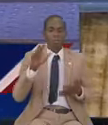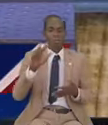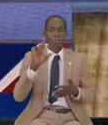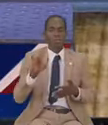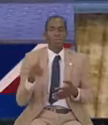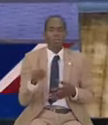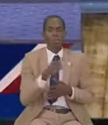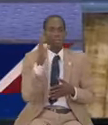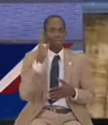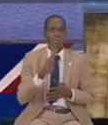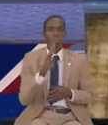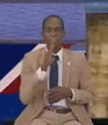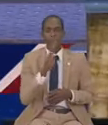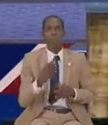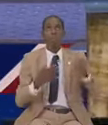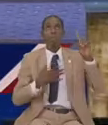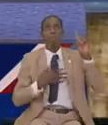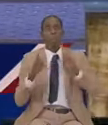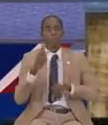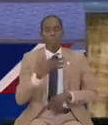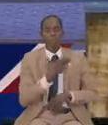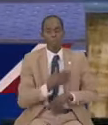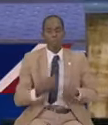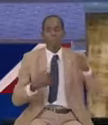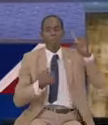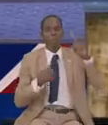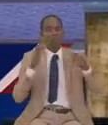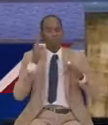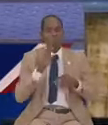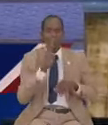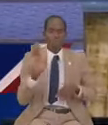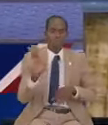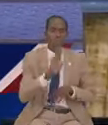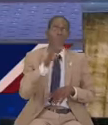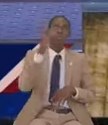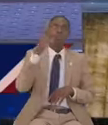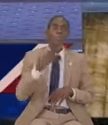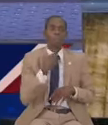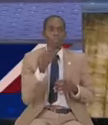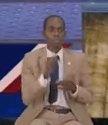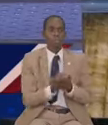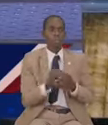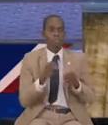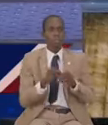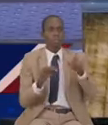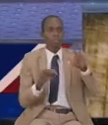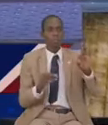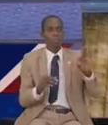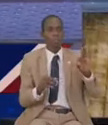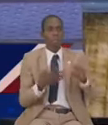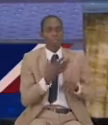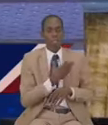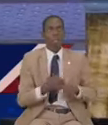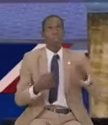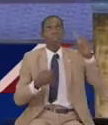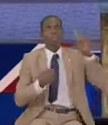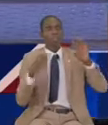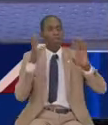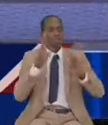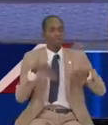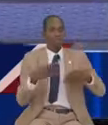38 je l'ai mis 32 38 ils seront ma peuple je serai leur Dieu